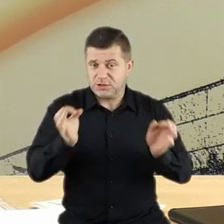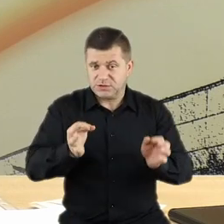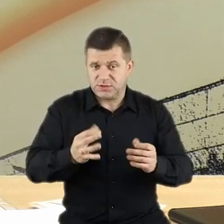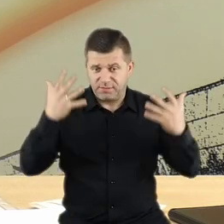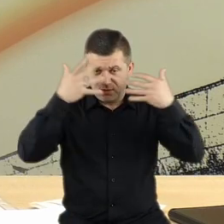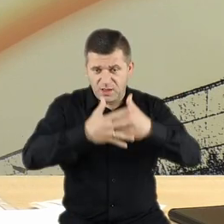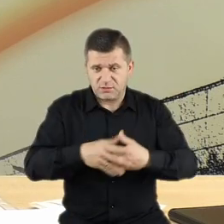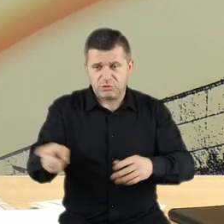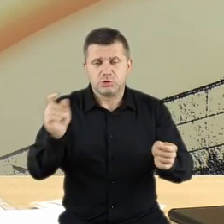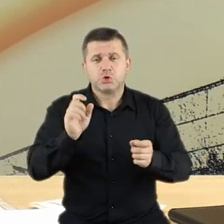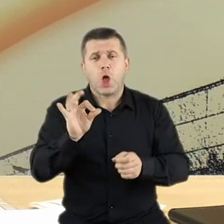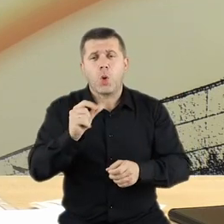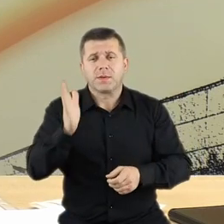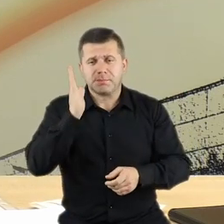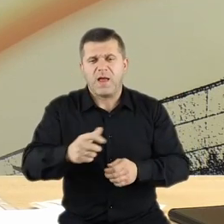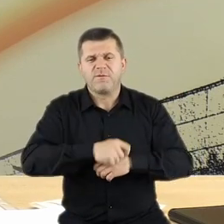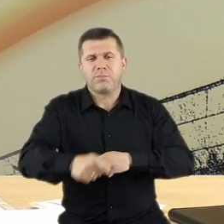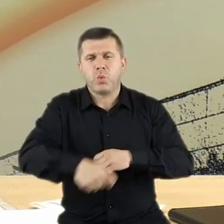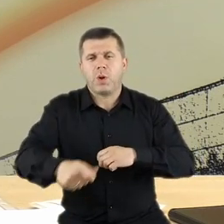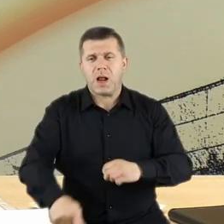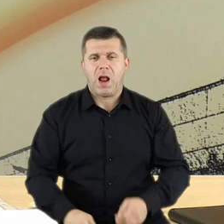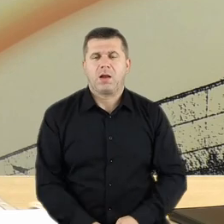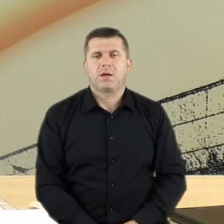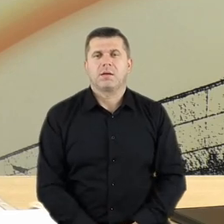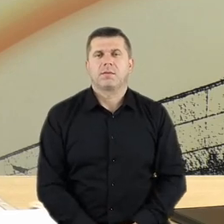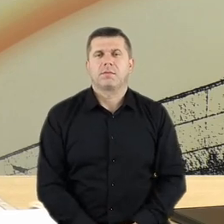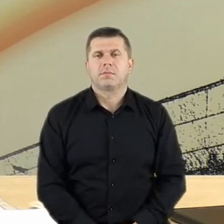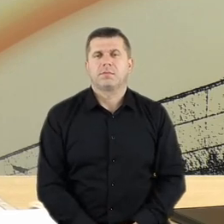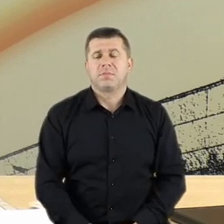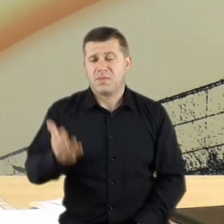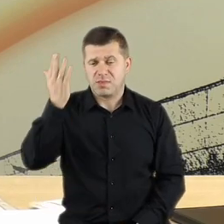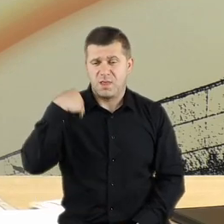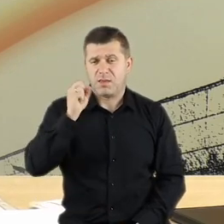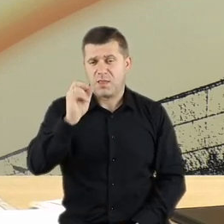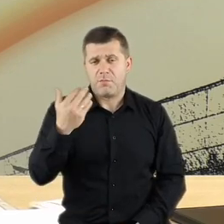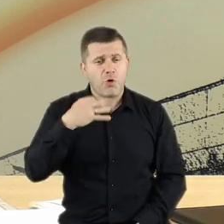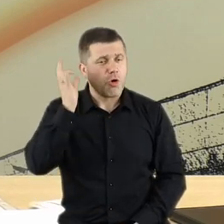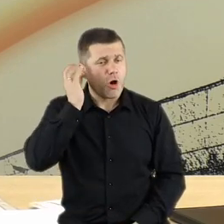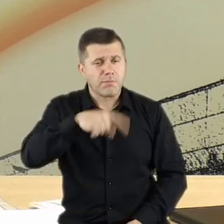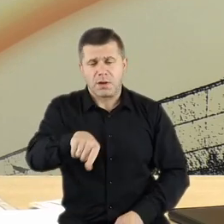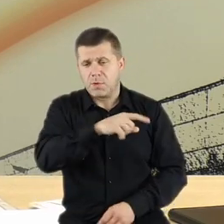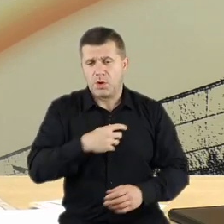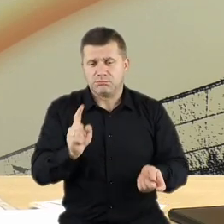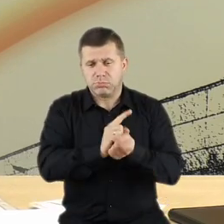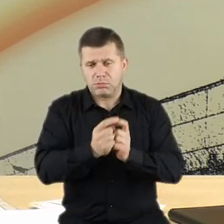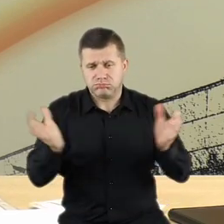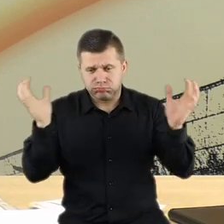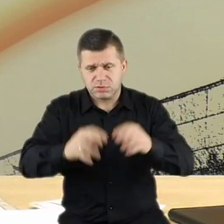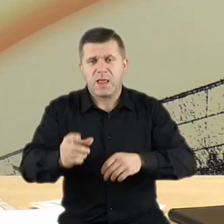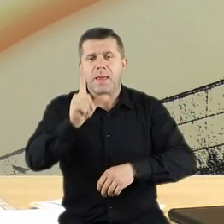u sołtysa będzie w piórka No bo dawniej tak było kobiety się zbierały No i darły pierze